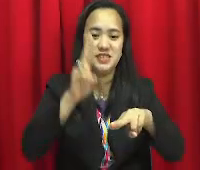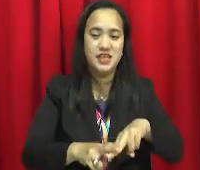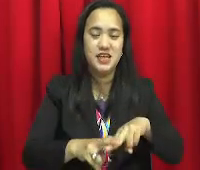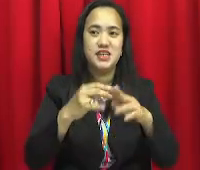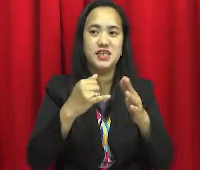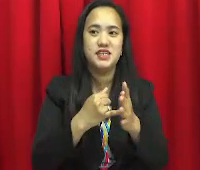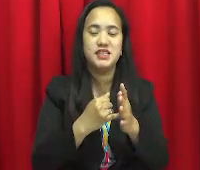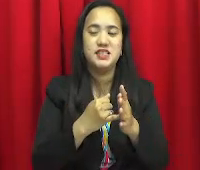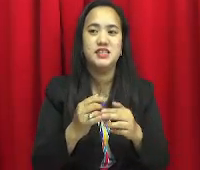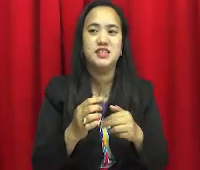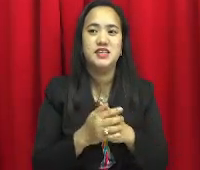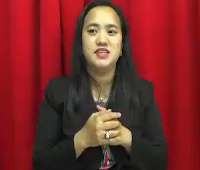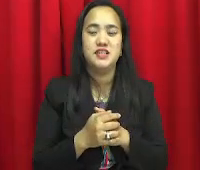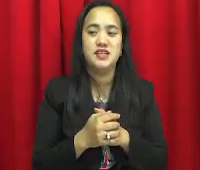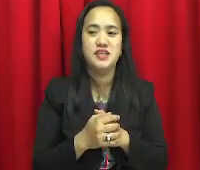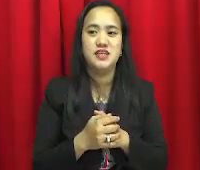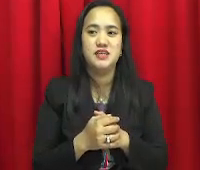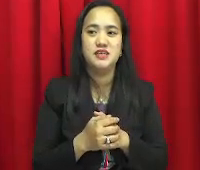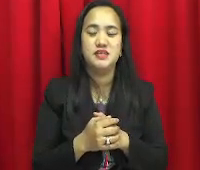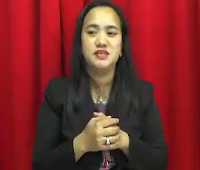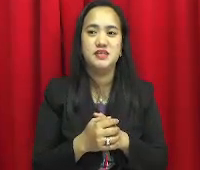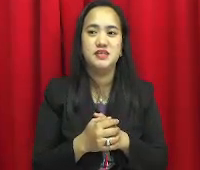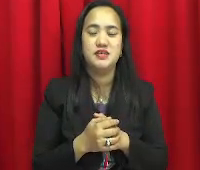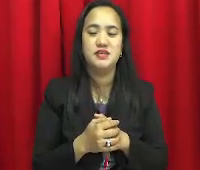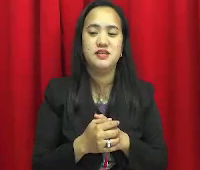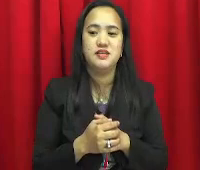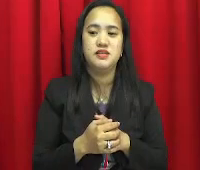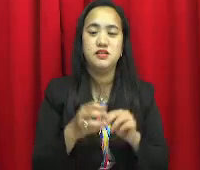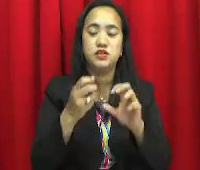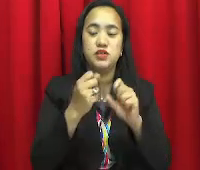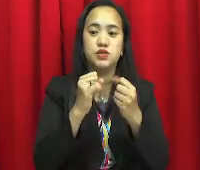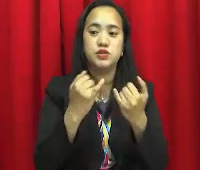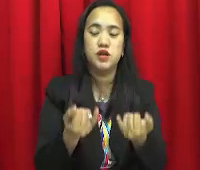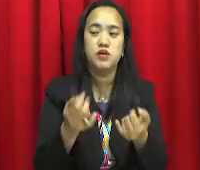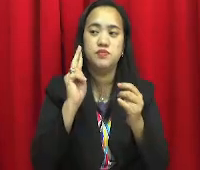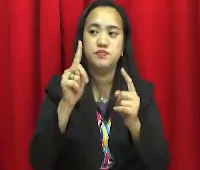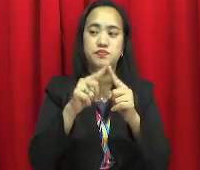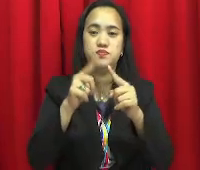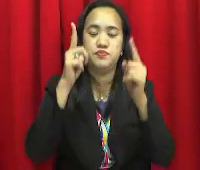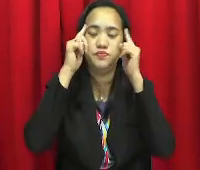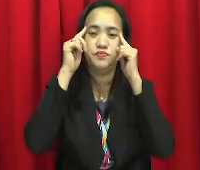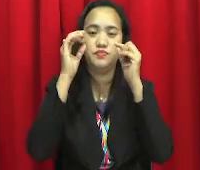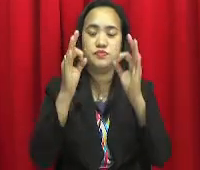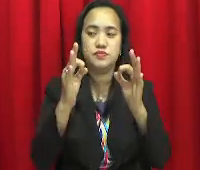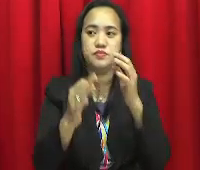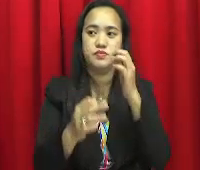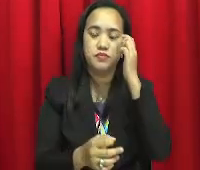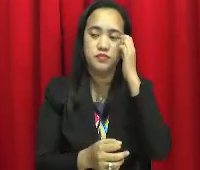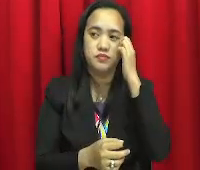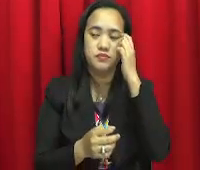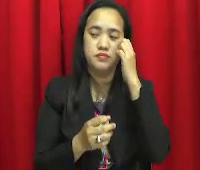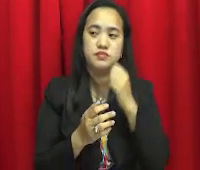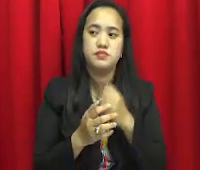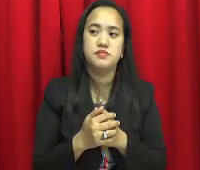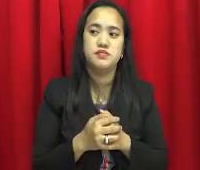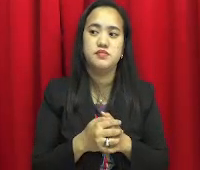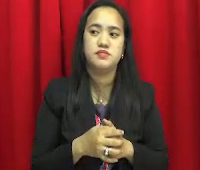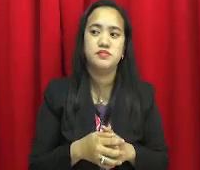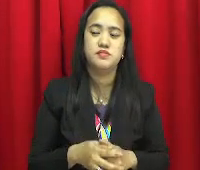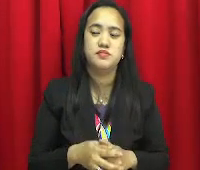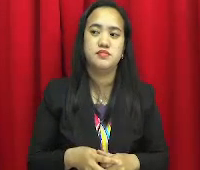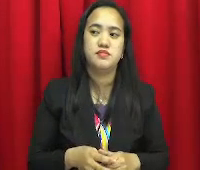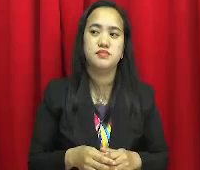Pagkain. So, kumusta? Ngayon, natututukan mo na siya. Ngayon, ano yung ma'am, mga development? Nasa ano kami? Transition. Nasa